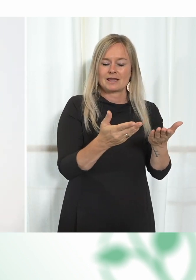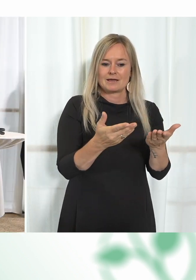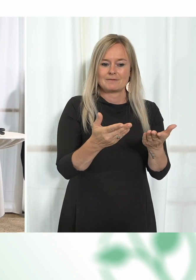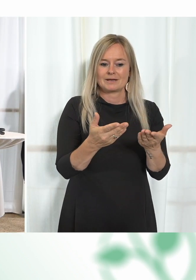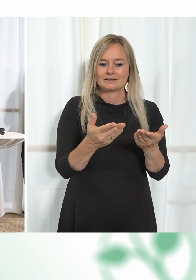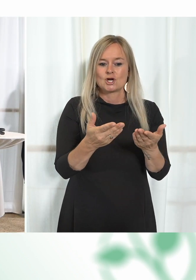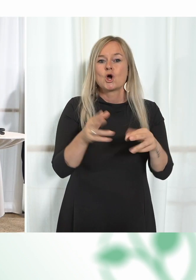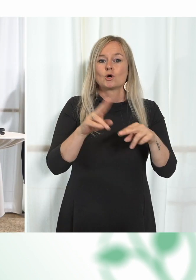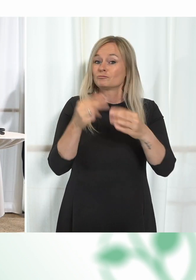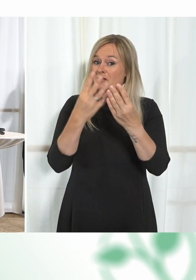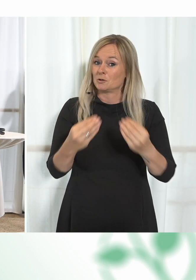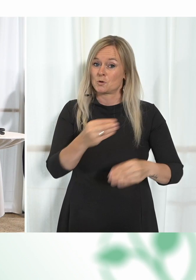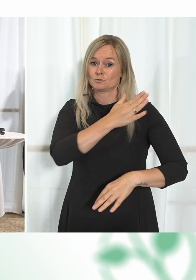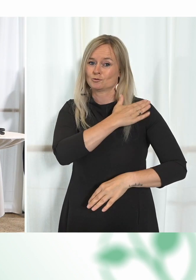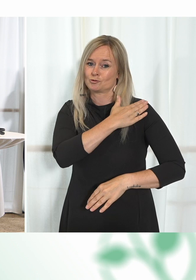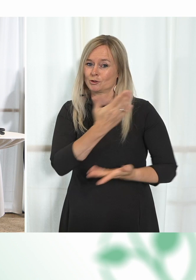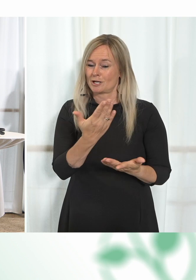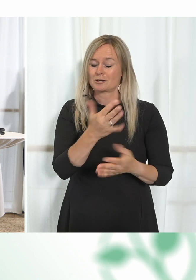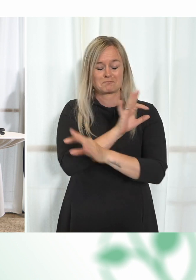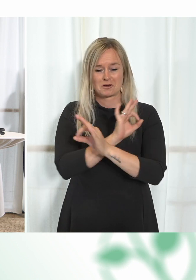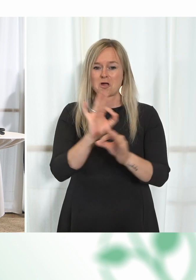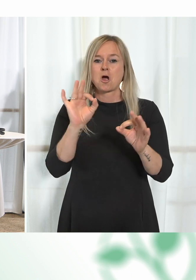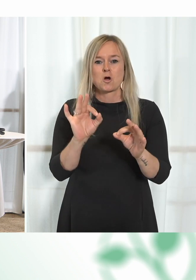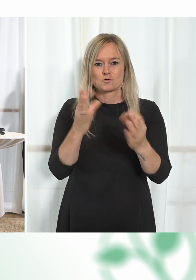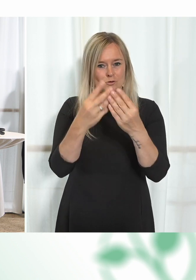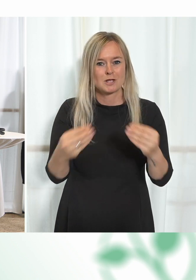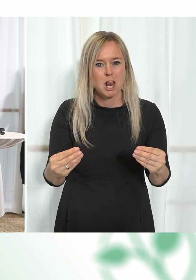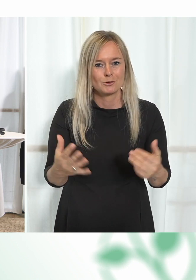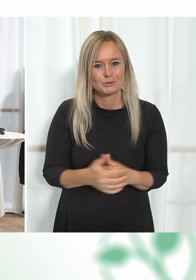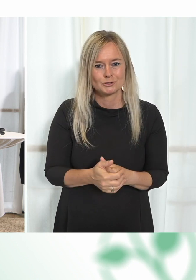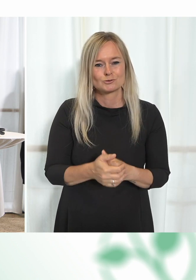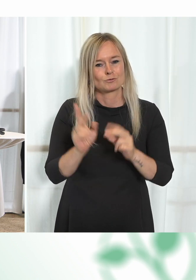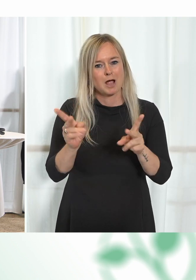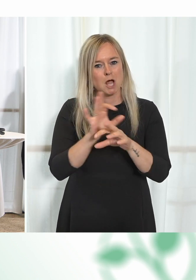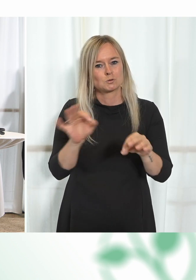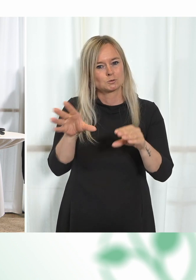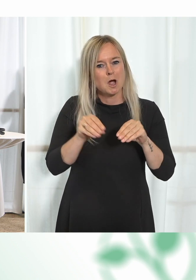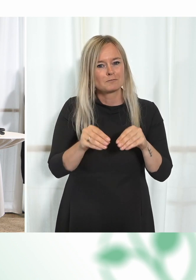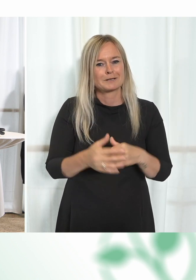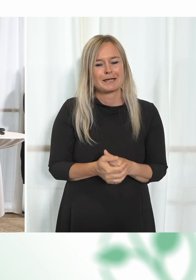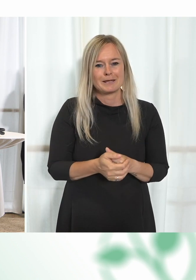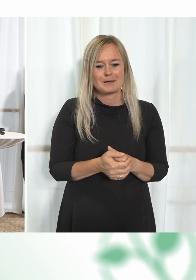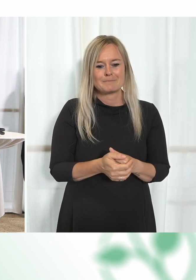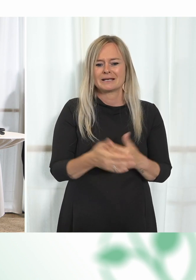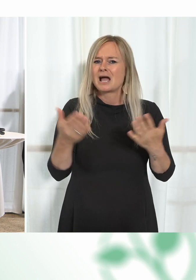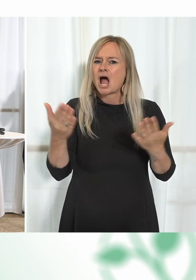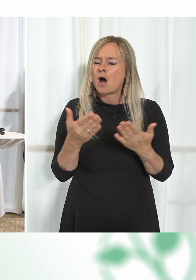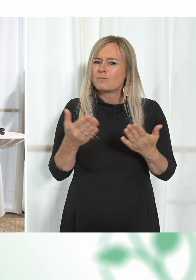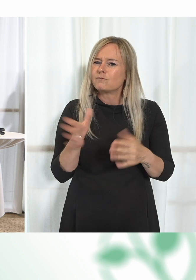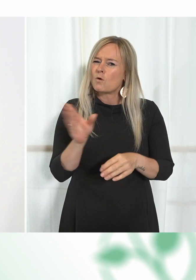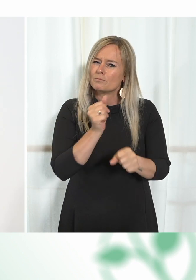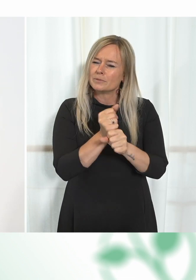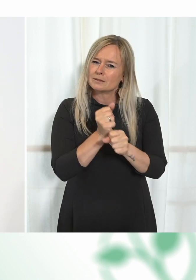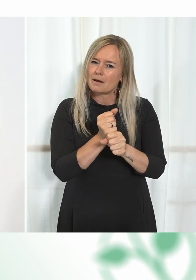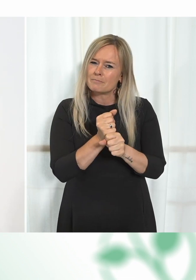ein Schulterklopfer ist, dann ist es eine gut implementierbare Lösung. Wo haben Sie jetzt vor allem Ihre Mitarbeiterinnen